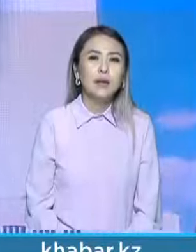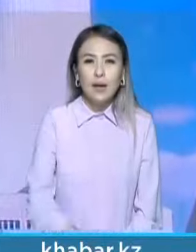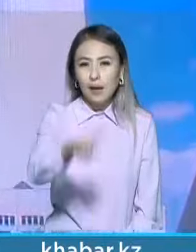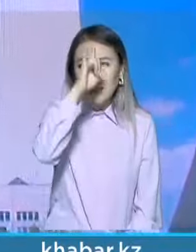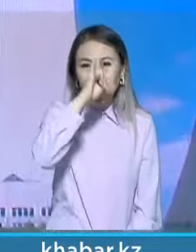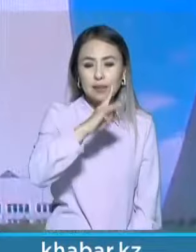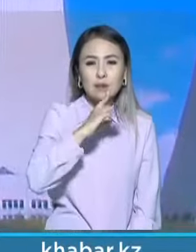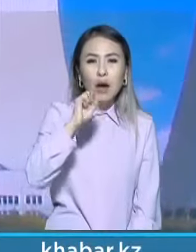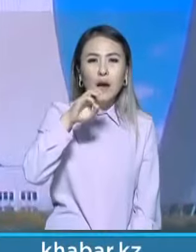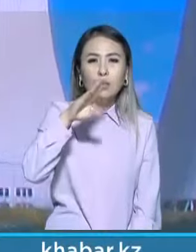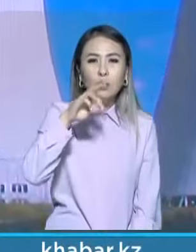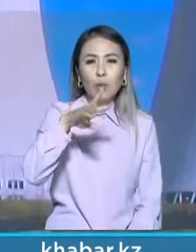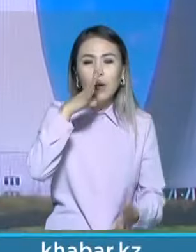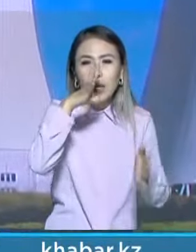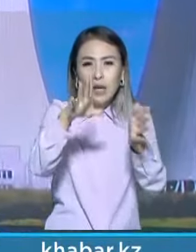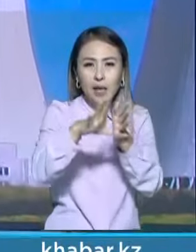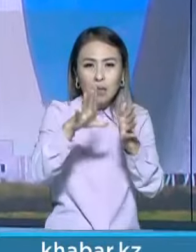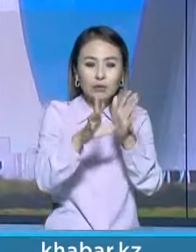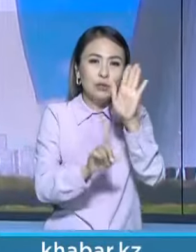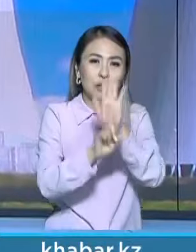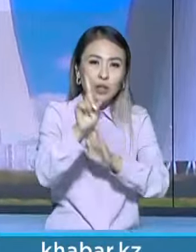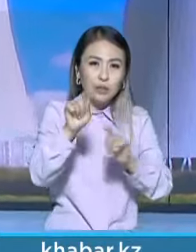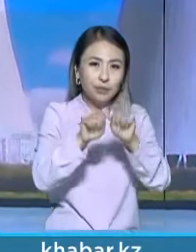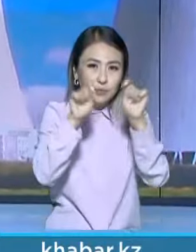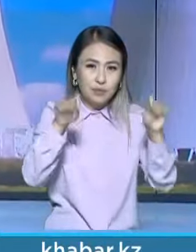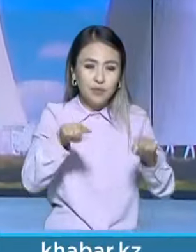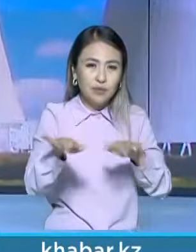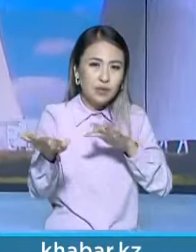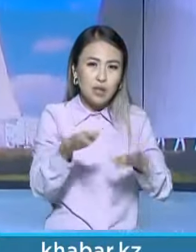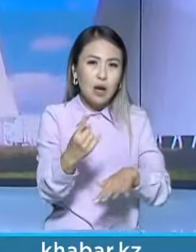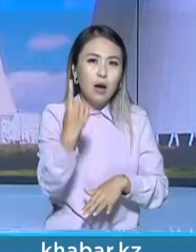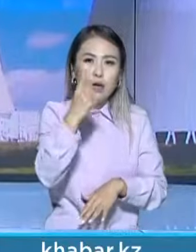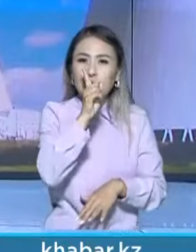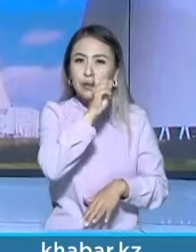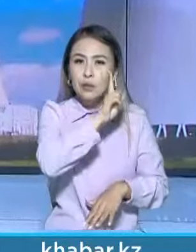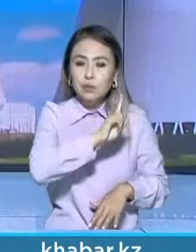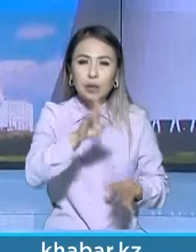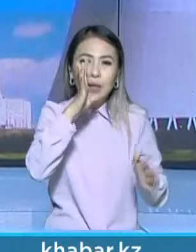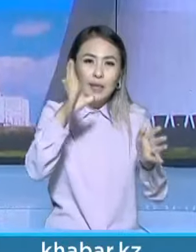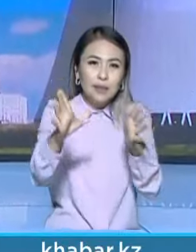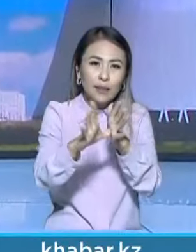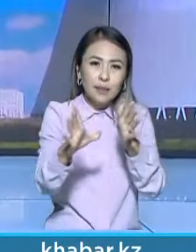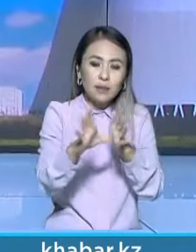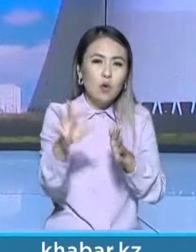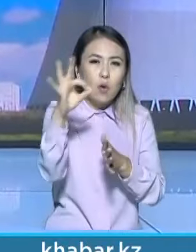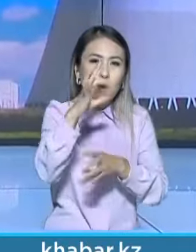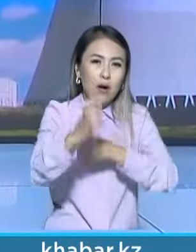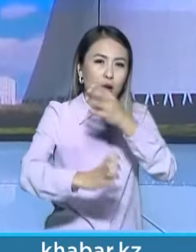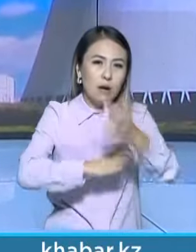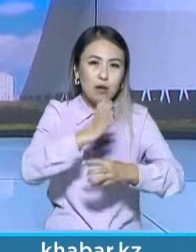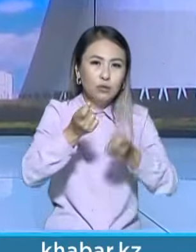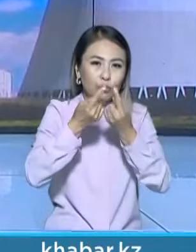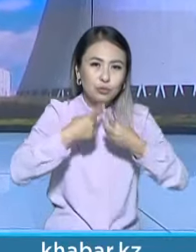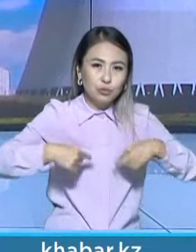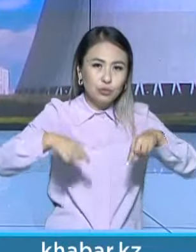Қазақстан атом электр станциясын салуға кірсе, бұл істе жалғыз болмайды. Энергетика саласындағы халықаралық ұйымдар